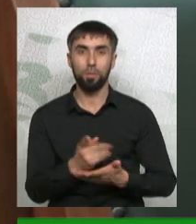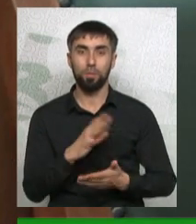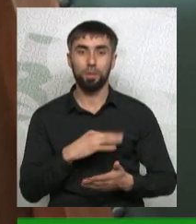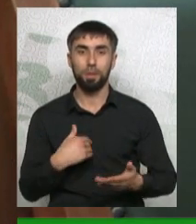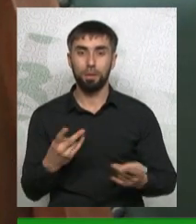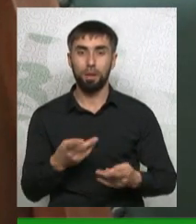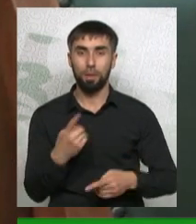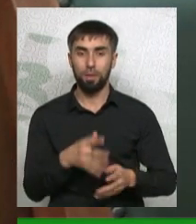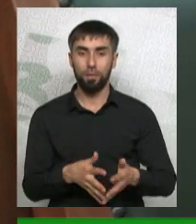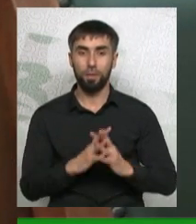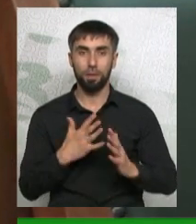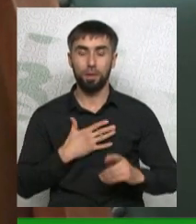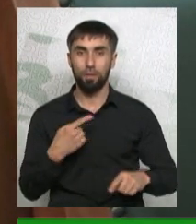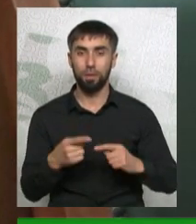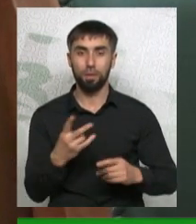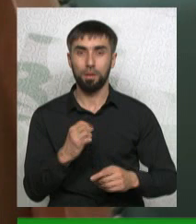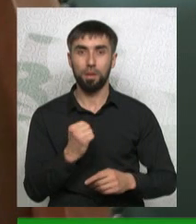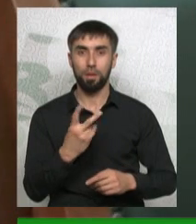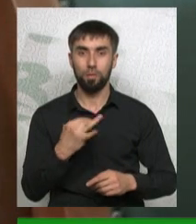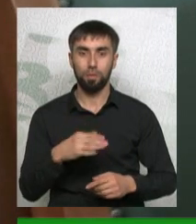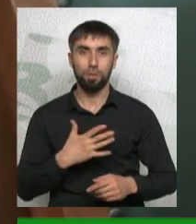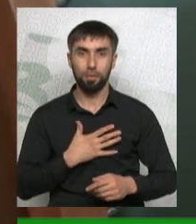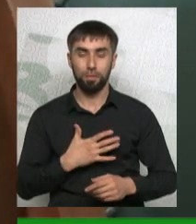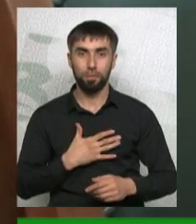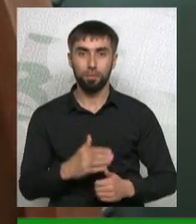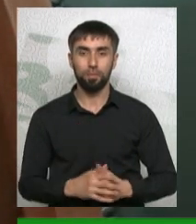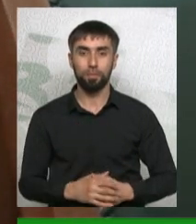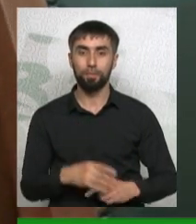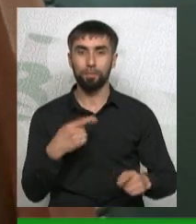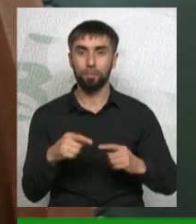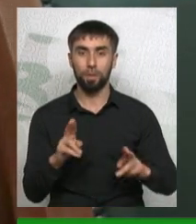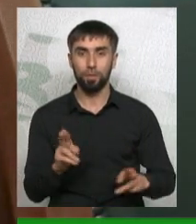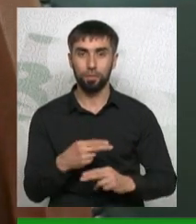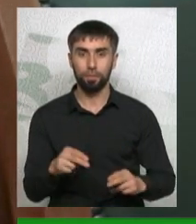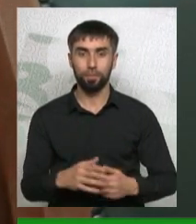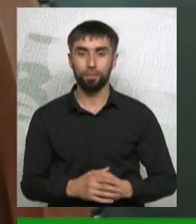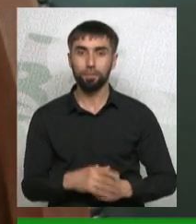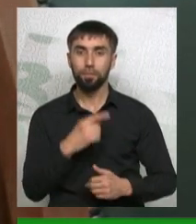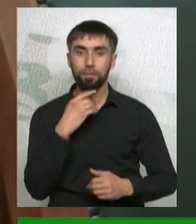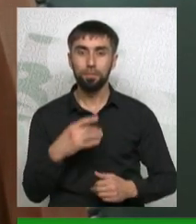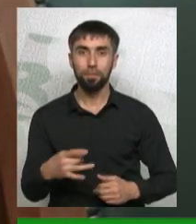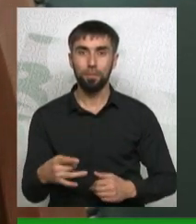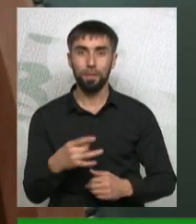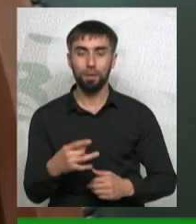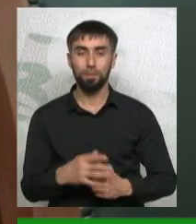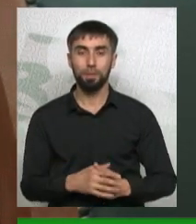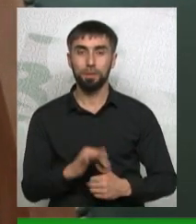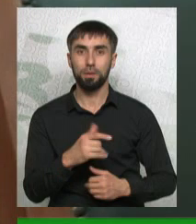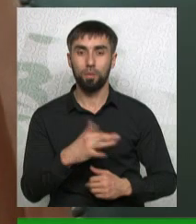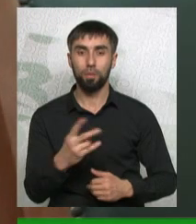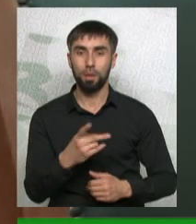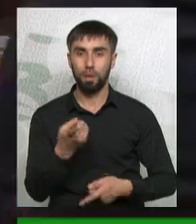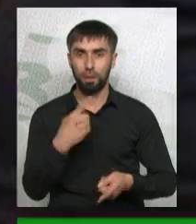надо возрождать наш футбол, надо Ангуш, наш футбольный клуб республиканский, Его